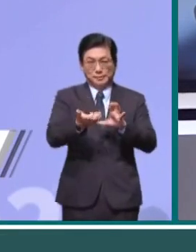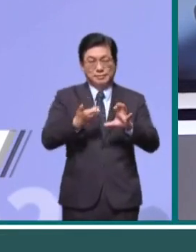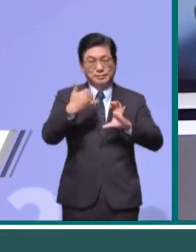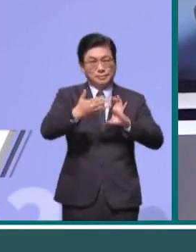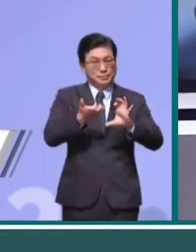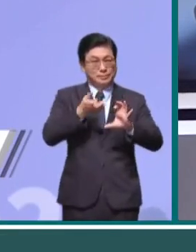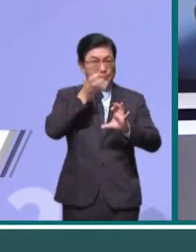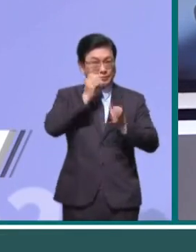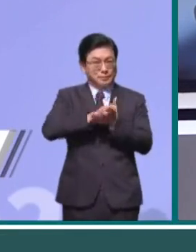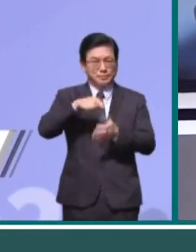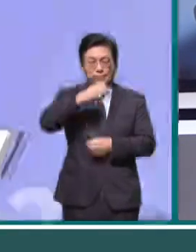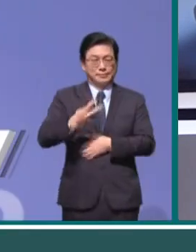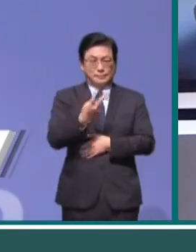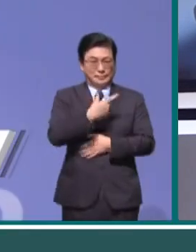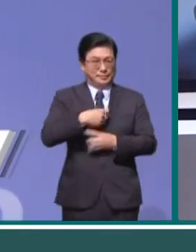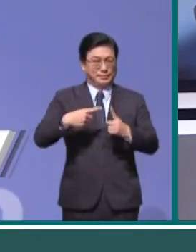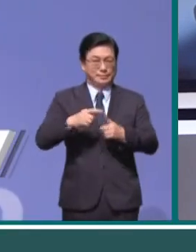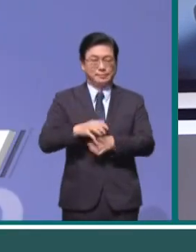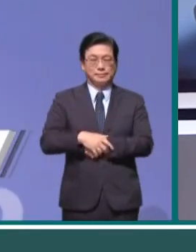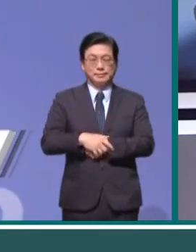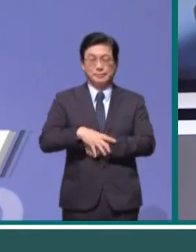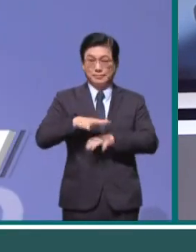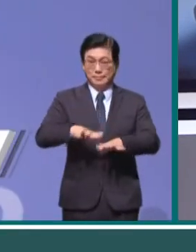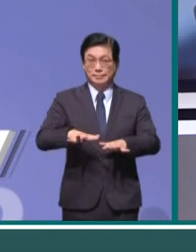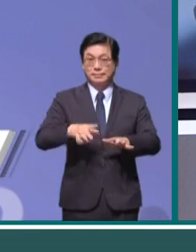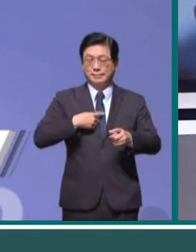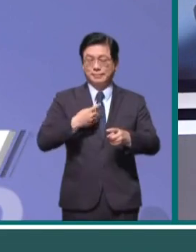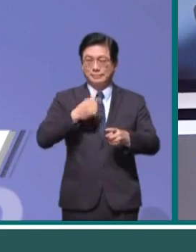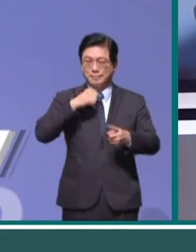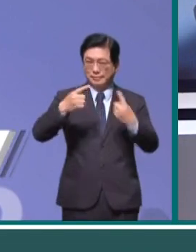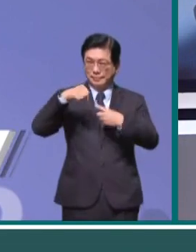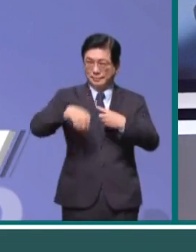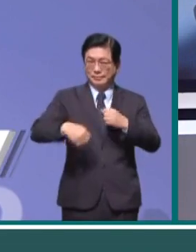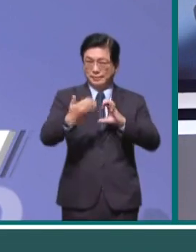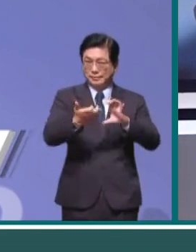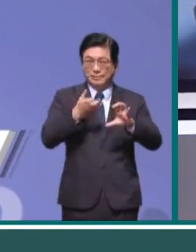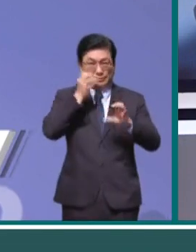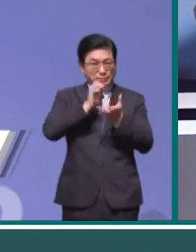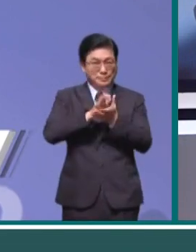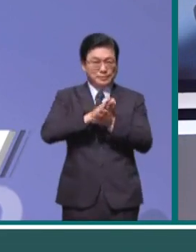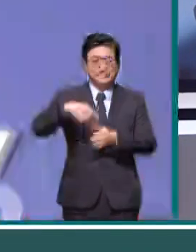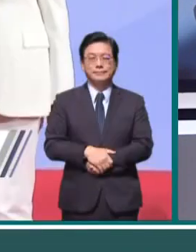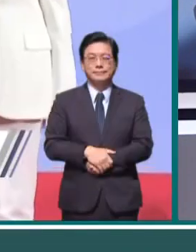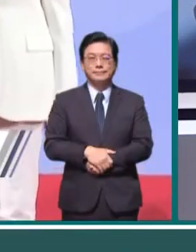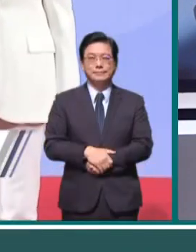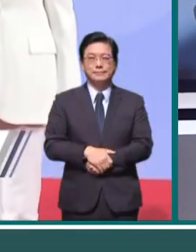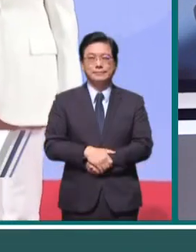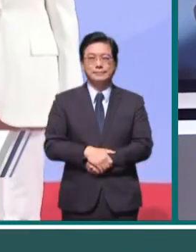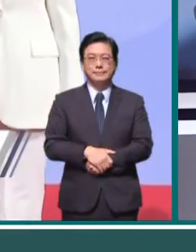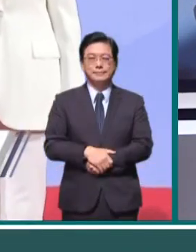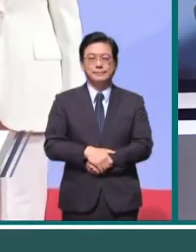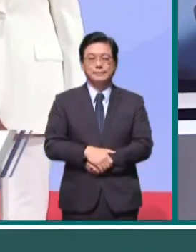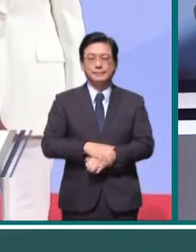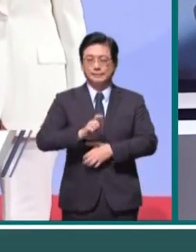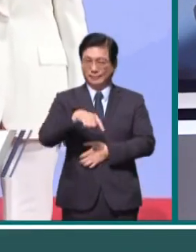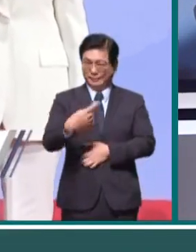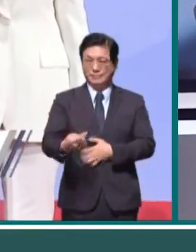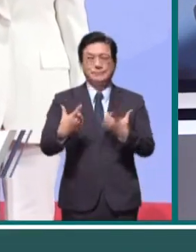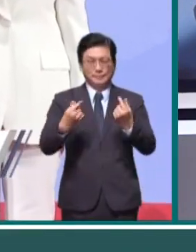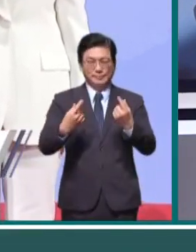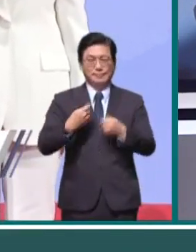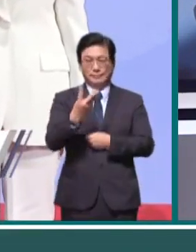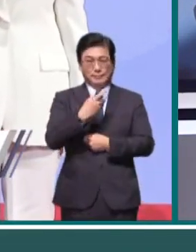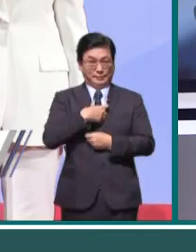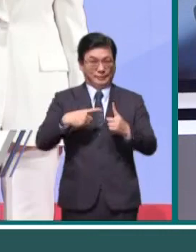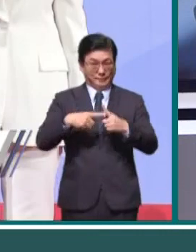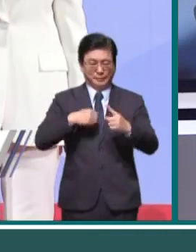会把票支持你的人，现在都已经表态了。你再去打这个，我就不晓得他是因为前八分钟时间太长，怕讲不完，拿